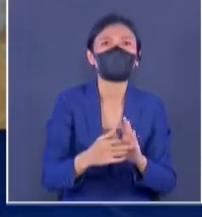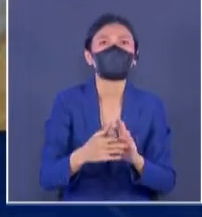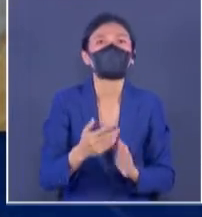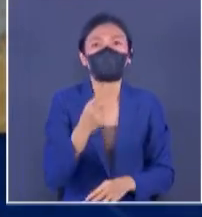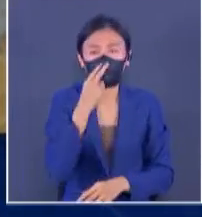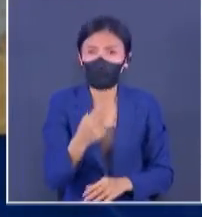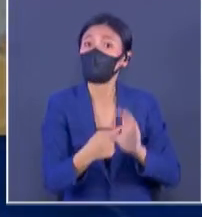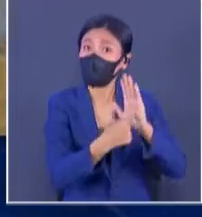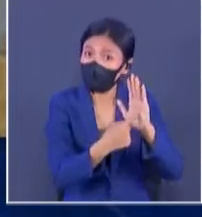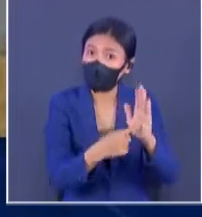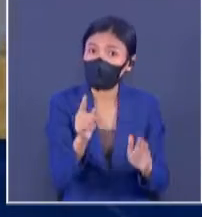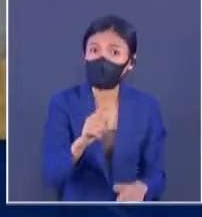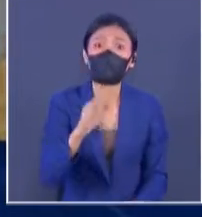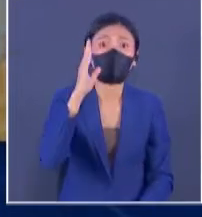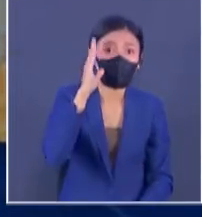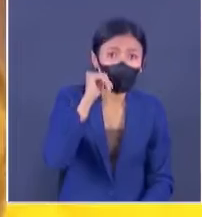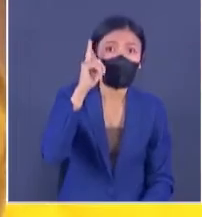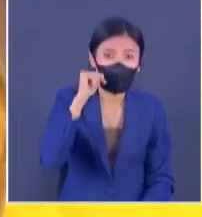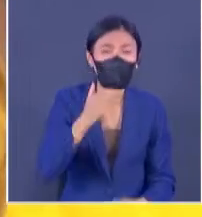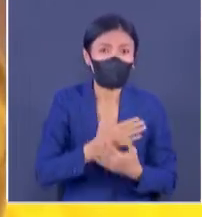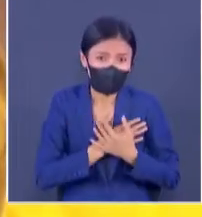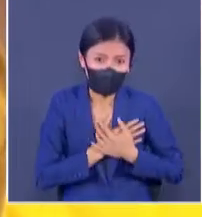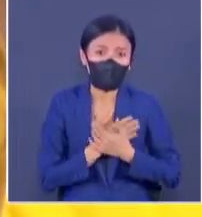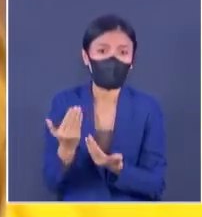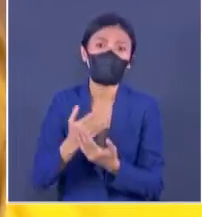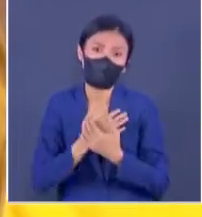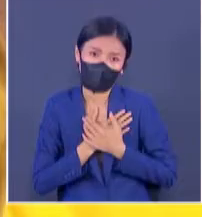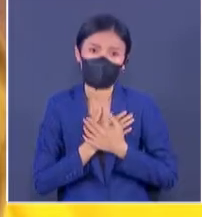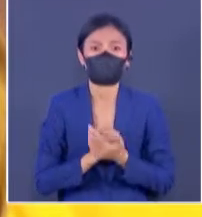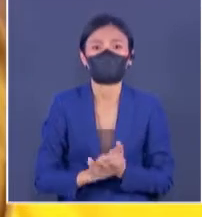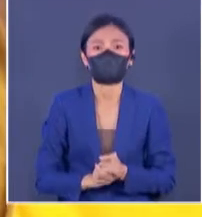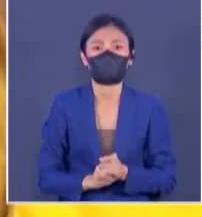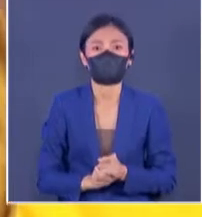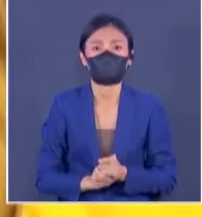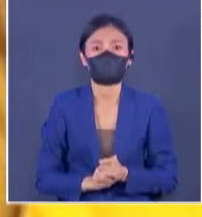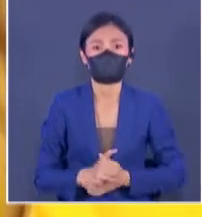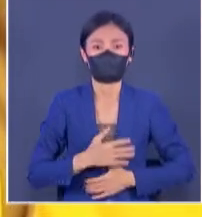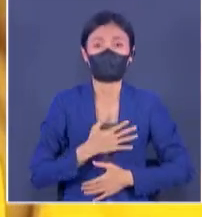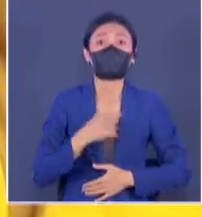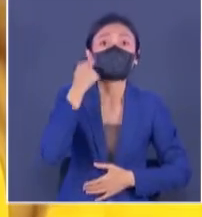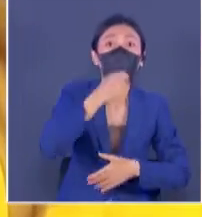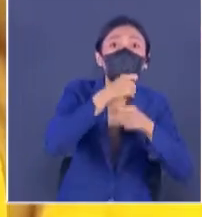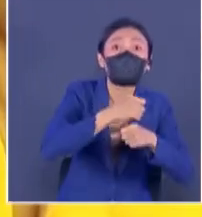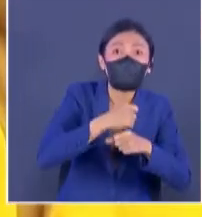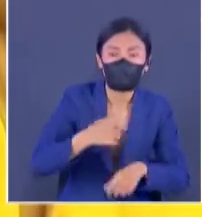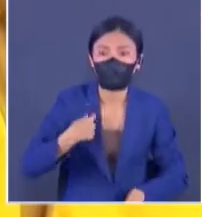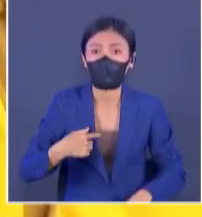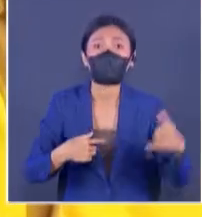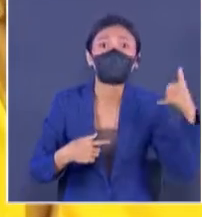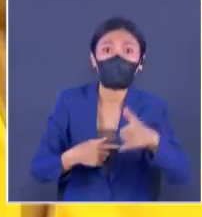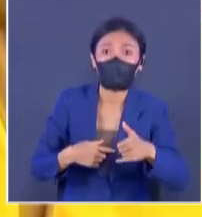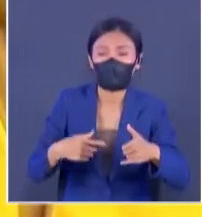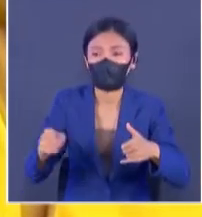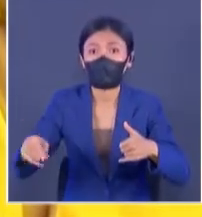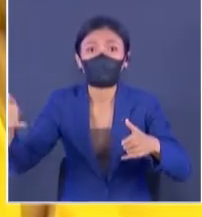ของพ่อกับแม่นะคะ มาก็มาเจอลูกสาวยืนอยู่หน้าบ้านมืดแล้วนะคะแต่ว่